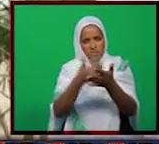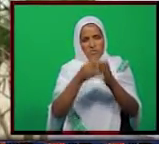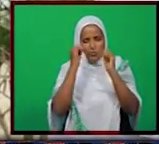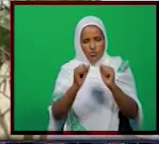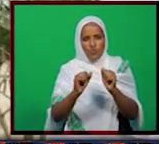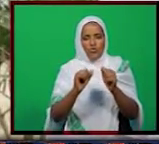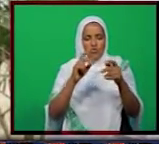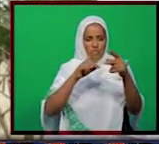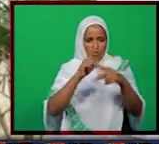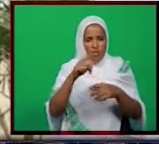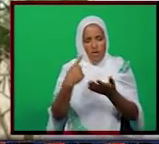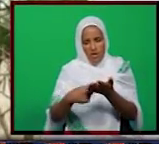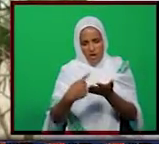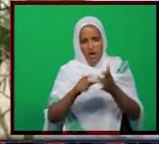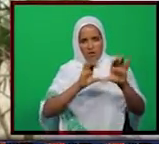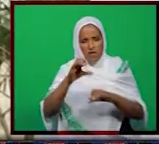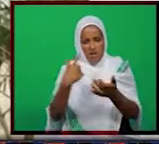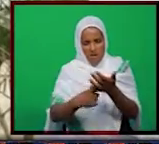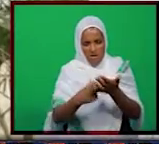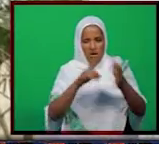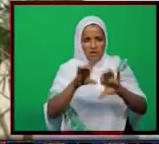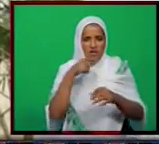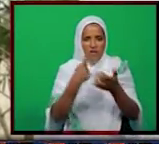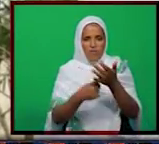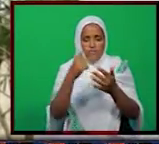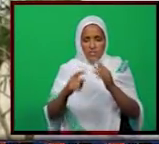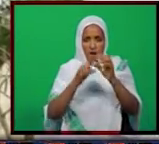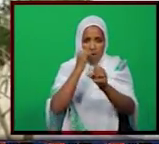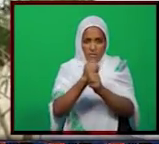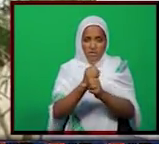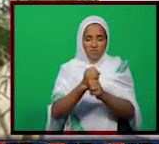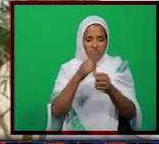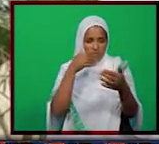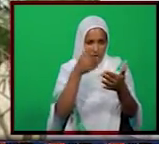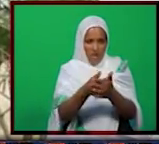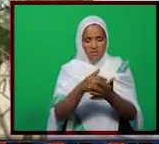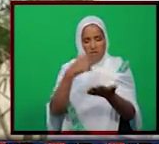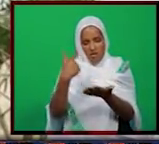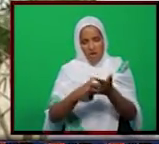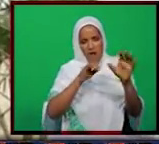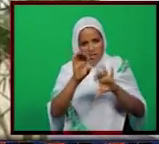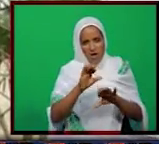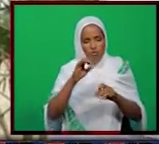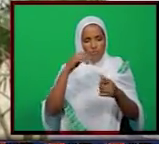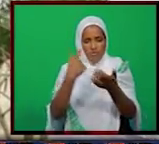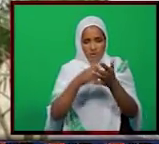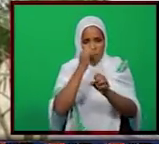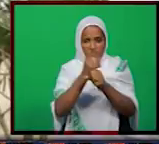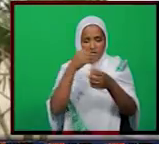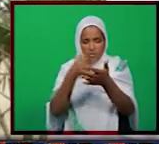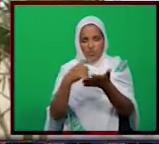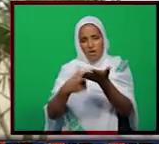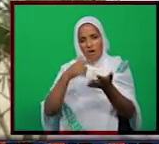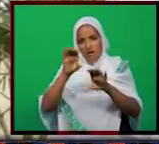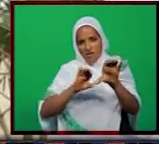እንዲችሉ የስዕለት መርሃ ግብርም ይኖረናል። እያንዳንዱ ሰው ለዚህ ዓመት ካደረሽኝ ለዚህ ዓመት ካደረስከኝ እያለ የራሱን ስዕለት